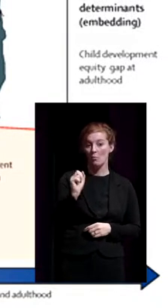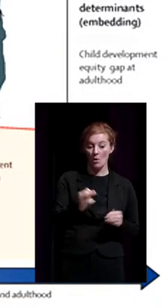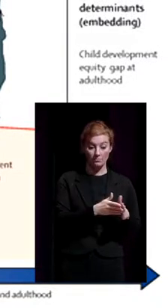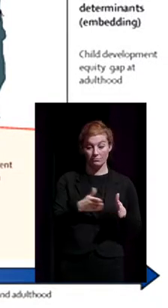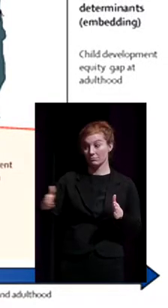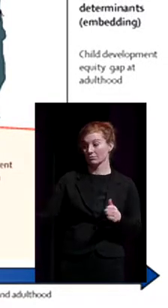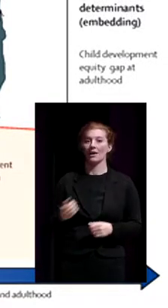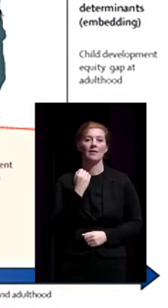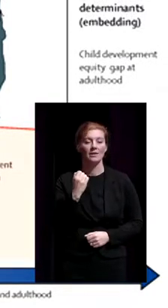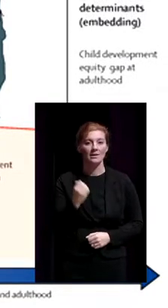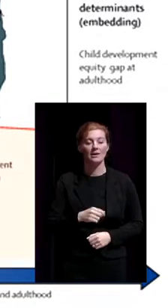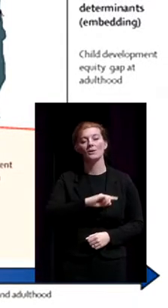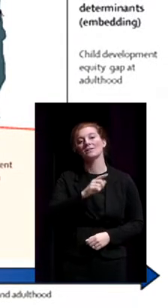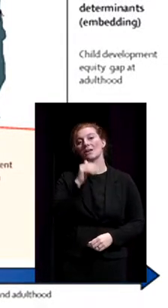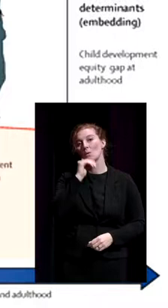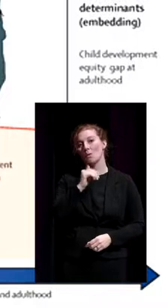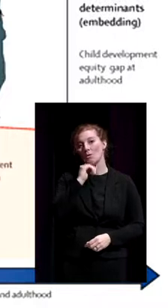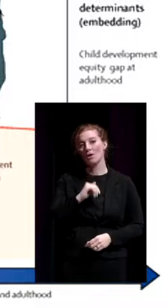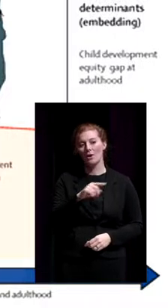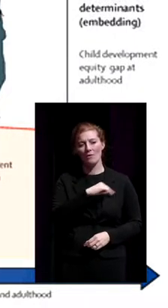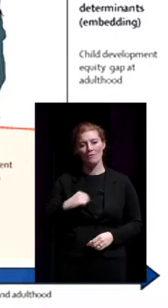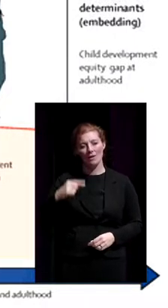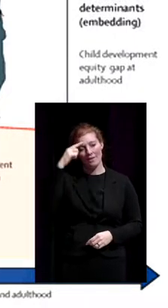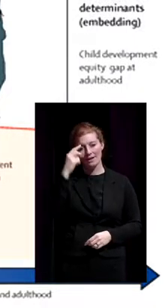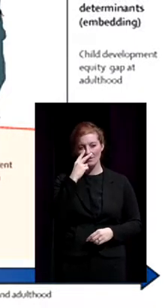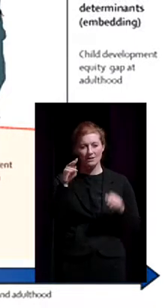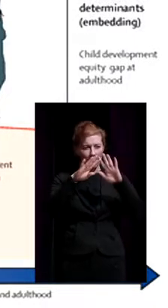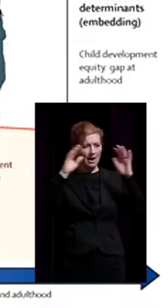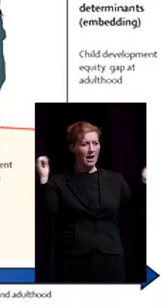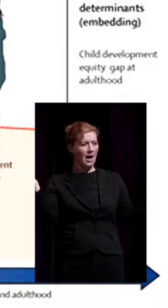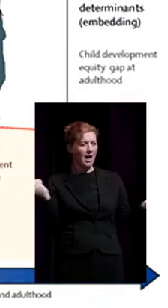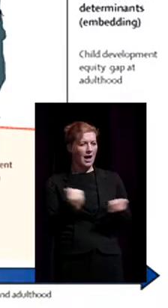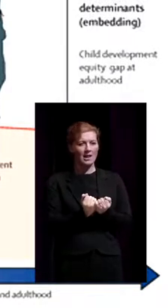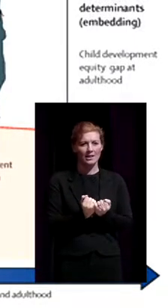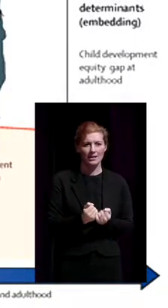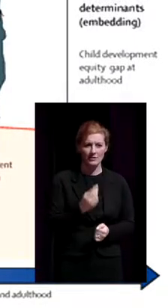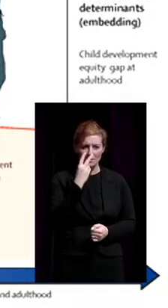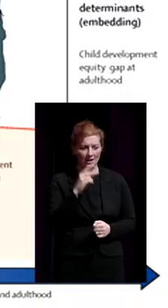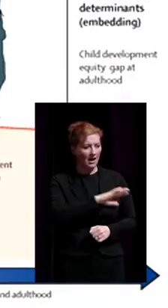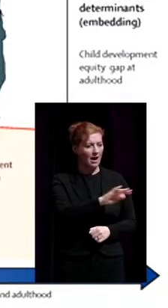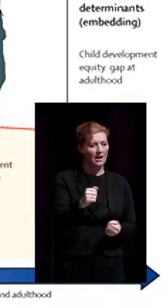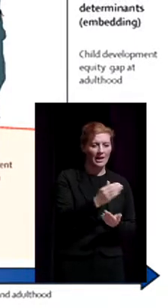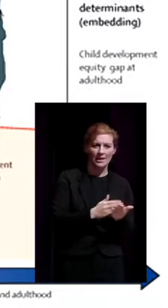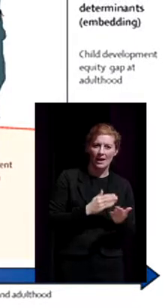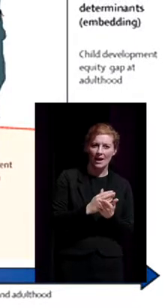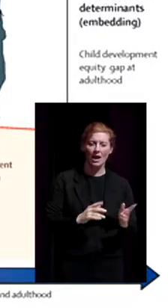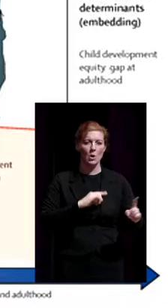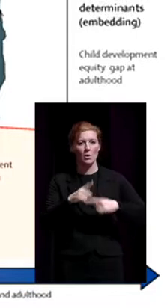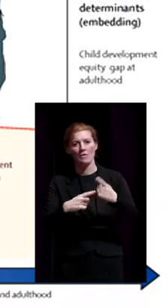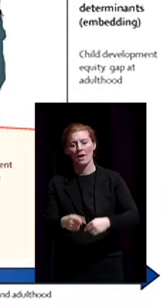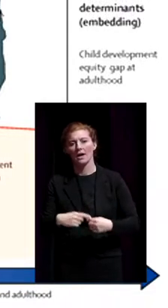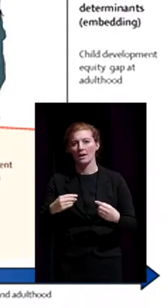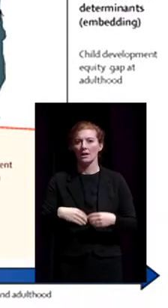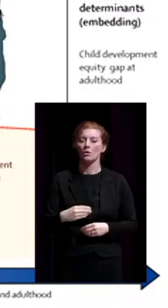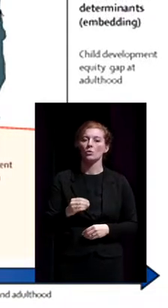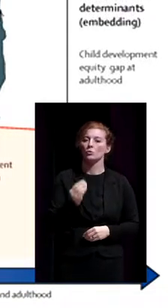tonåringen. Och vi har tagit en holistisk syn på barn. Barns hälsa, nutrition, utveckling och